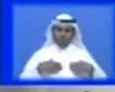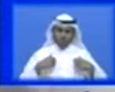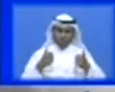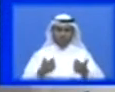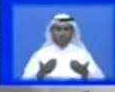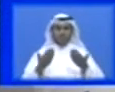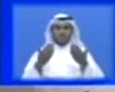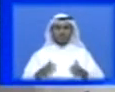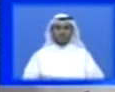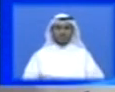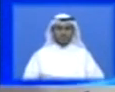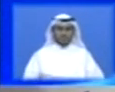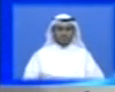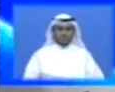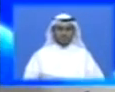الصحة والعافية.